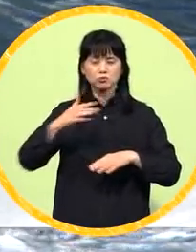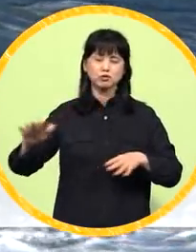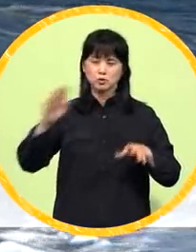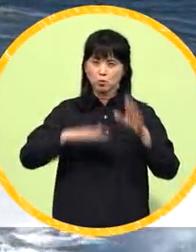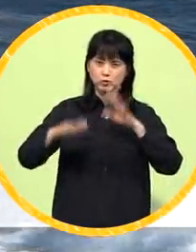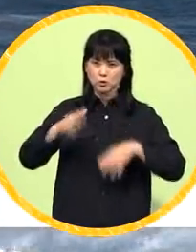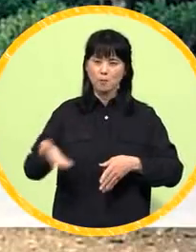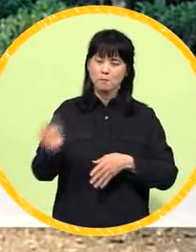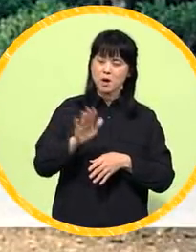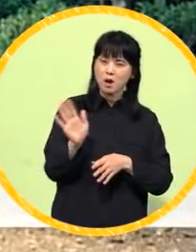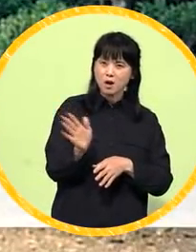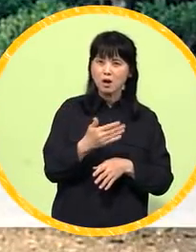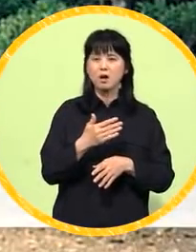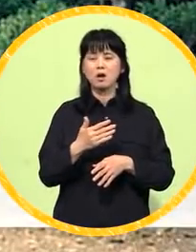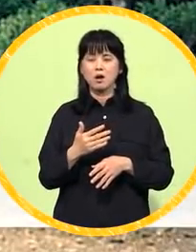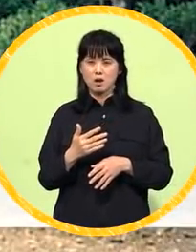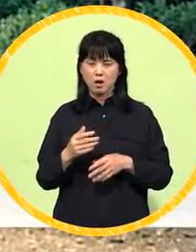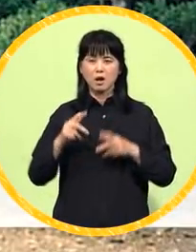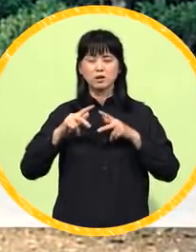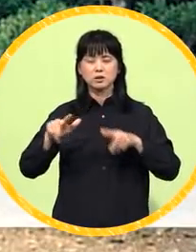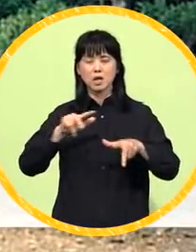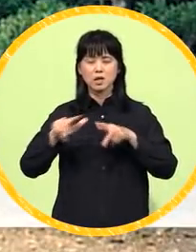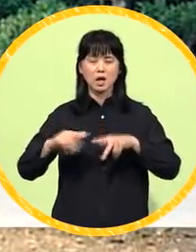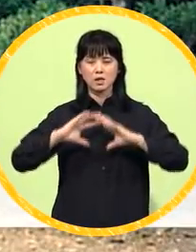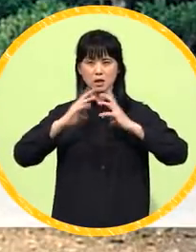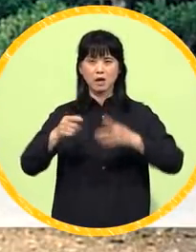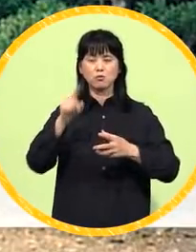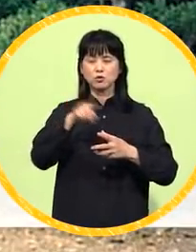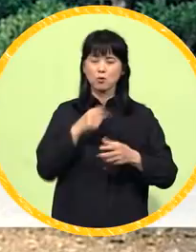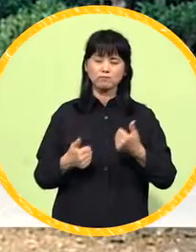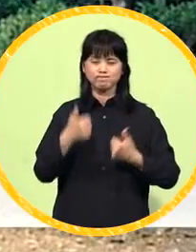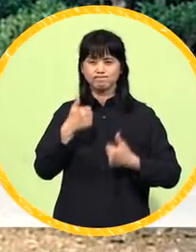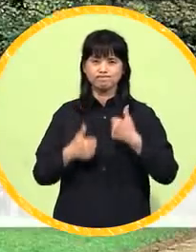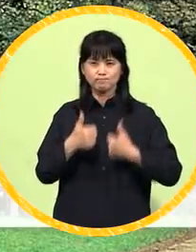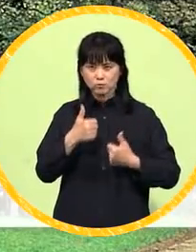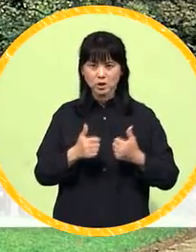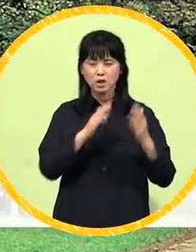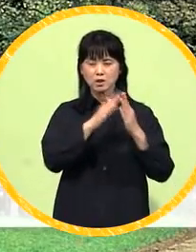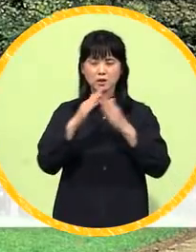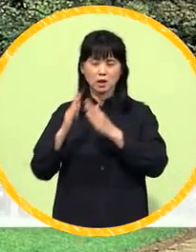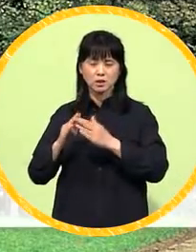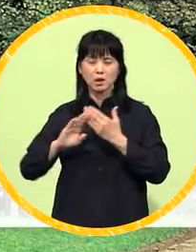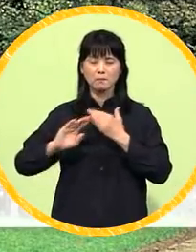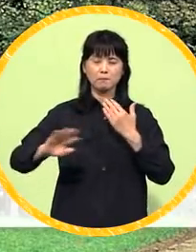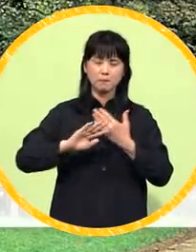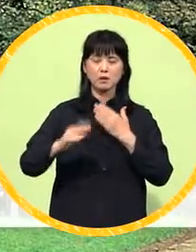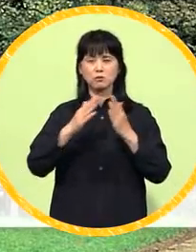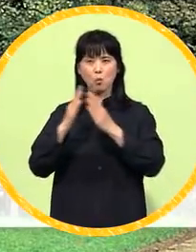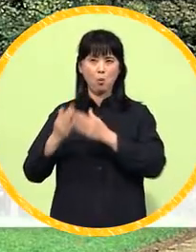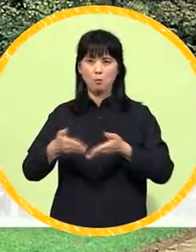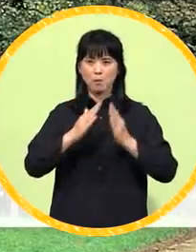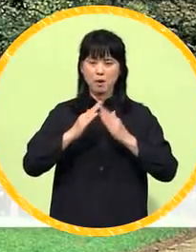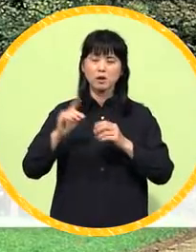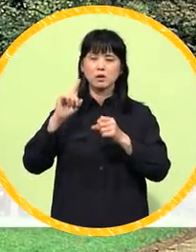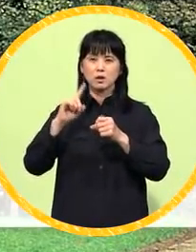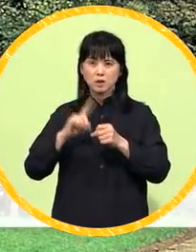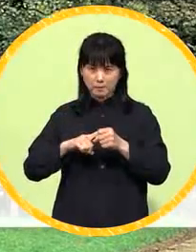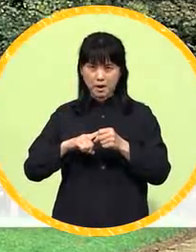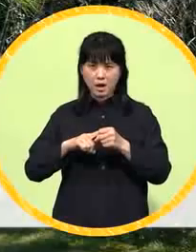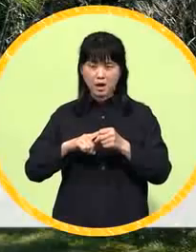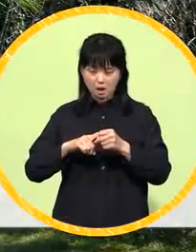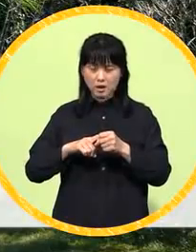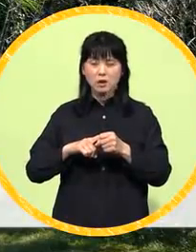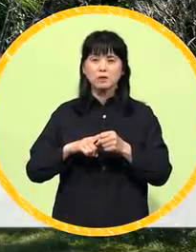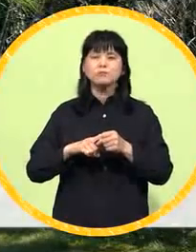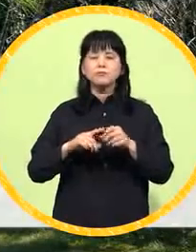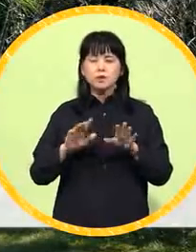誕生して以来政財界人が競って別荘や邸宅を構えたことから明治正解の奥